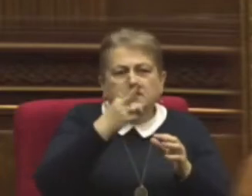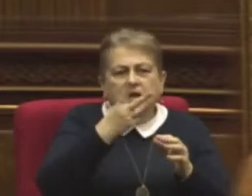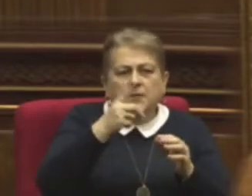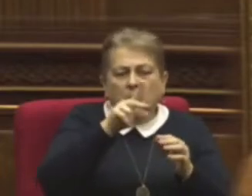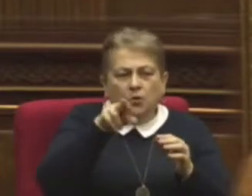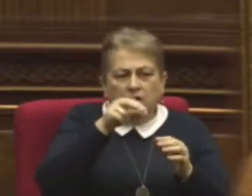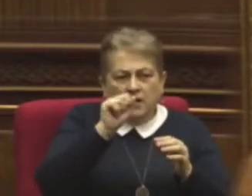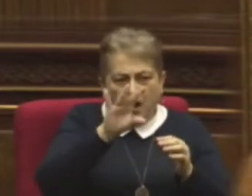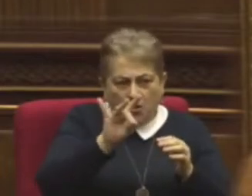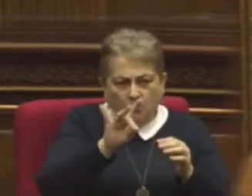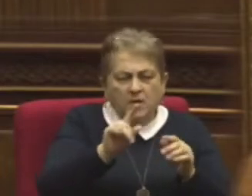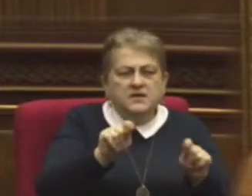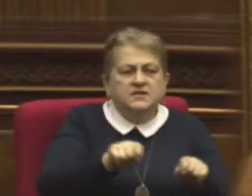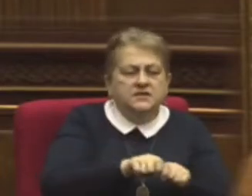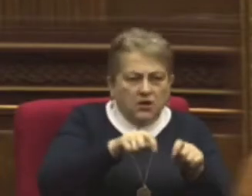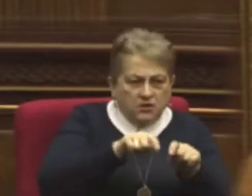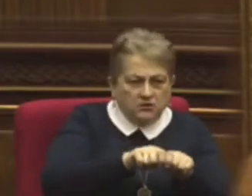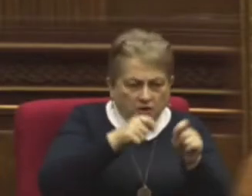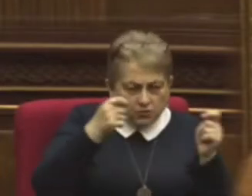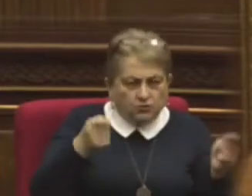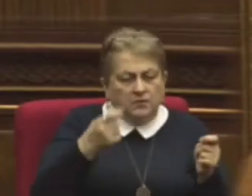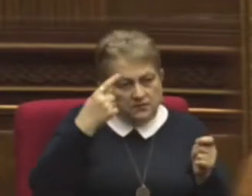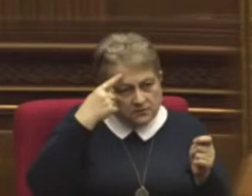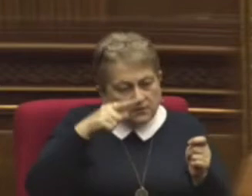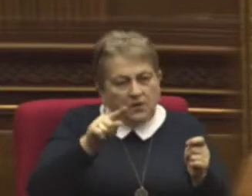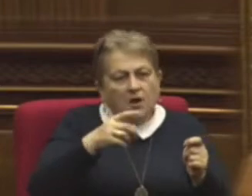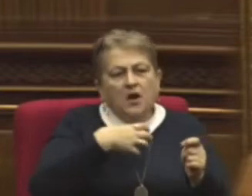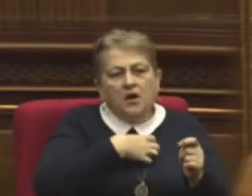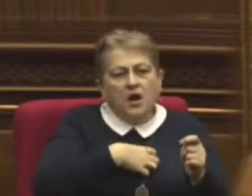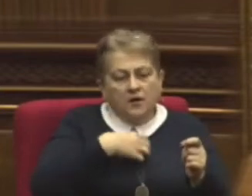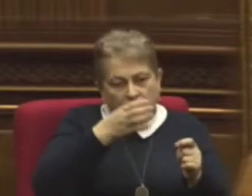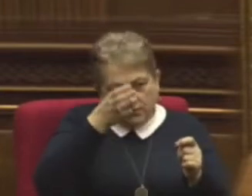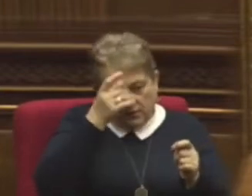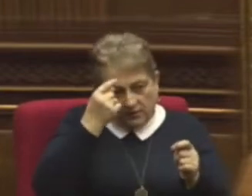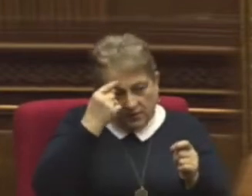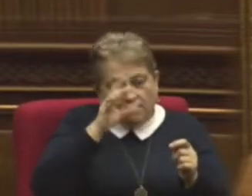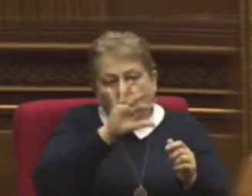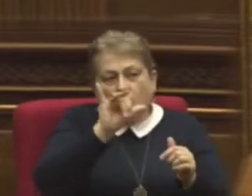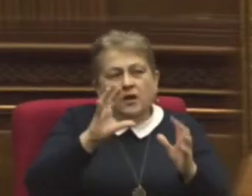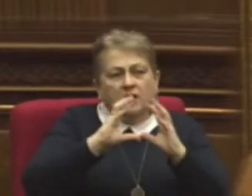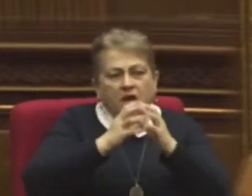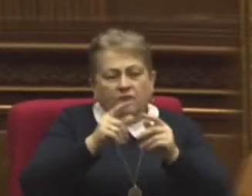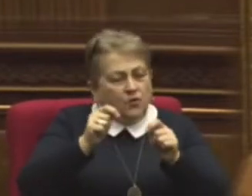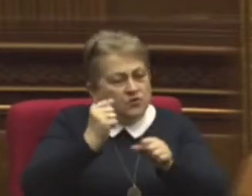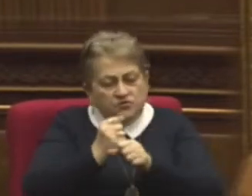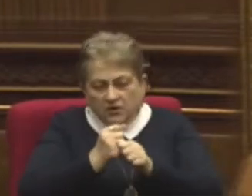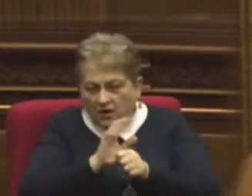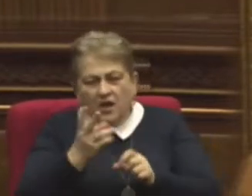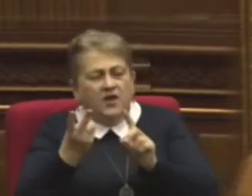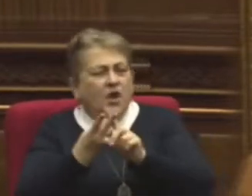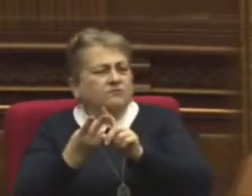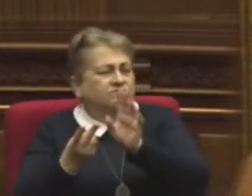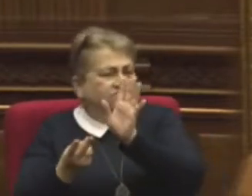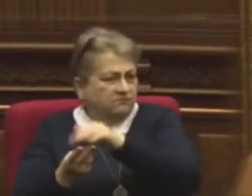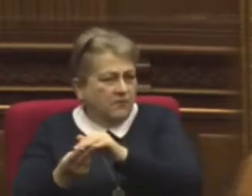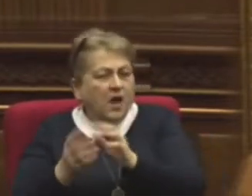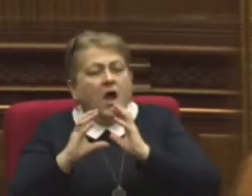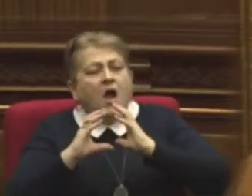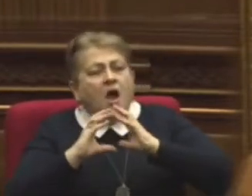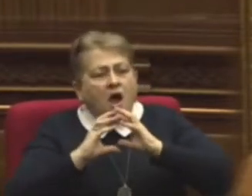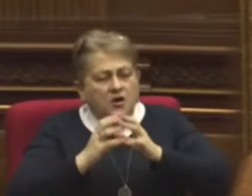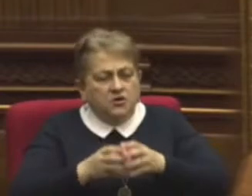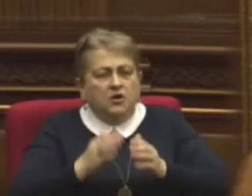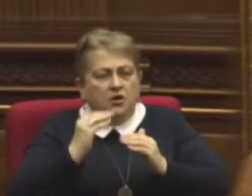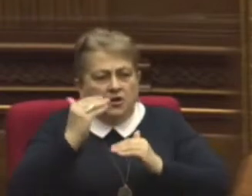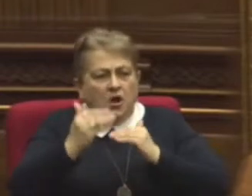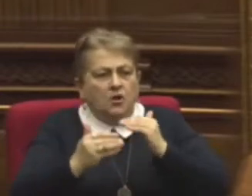21-րդ դարում ստեղծում են գիտելիք, կարևոր են. Այն երկրները, որոնք գիտելիք չեն ստեղծում, երկրորդական են. Աշխարհը